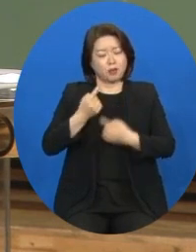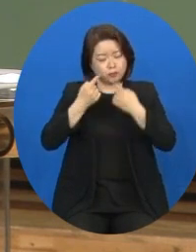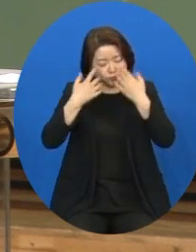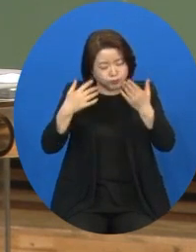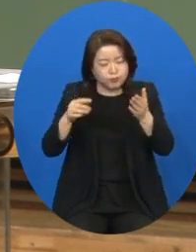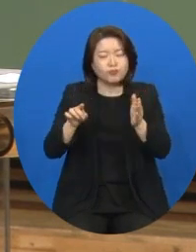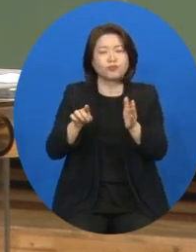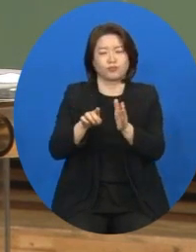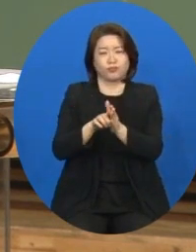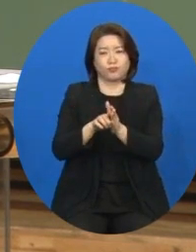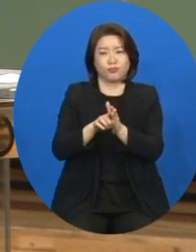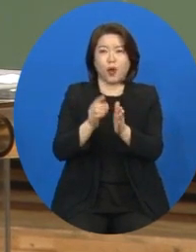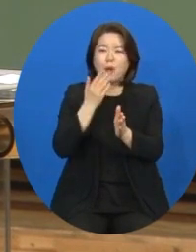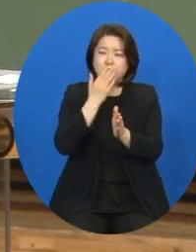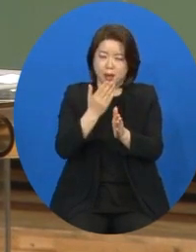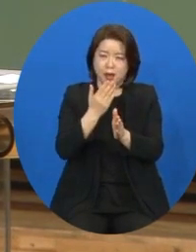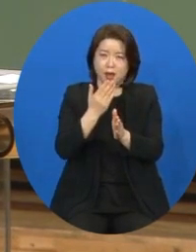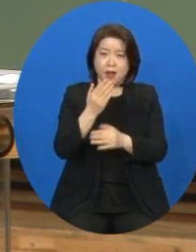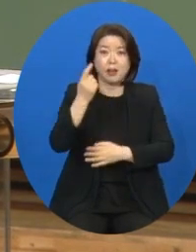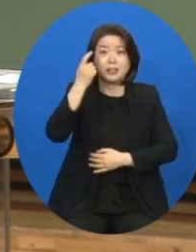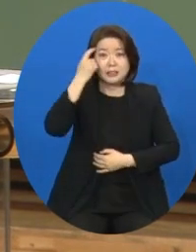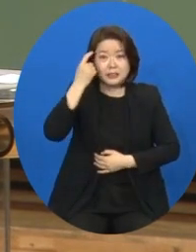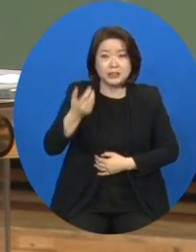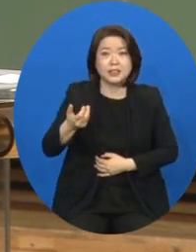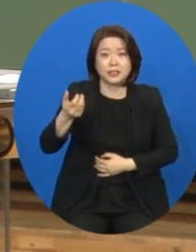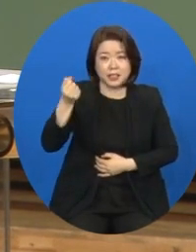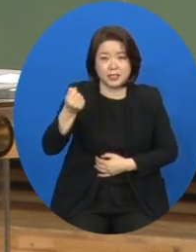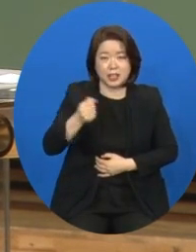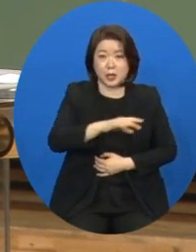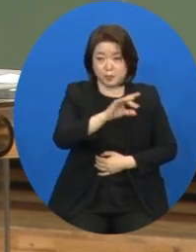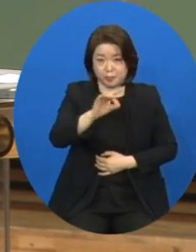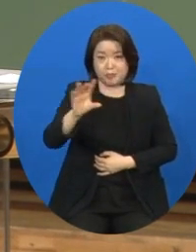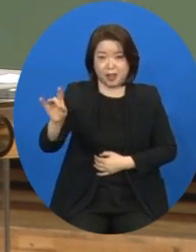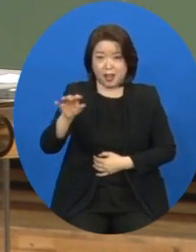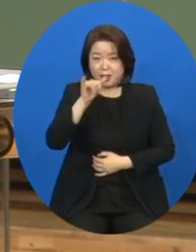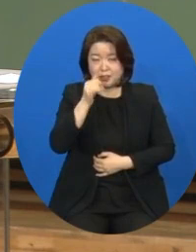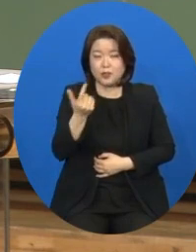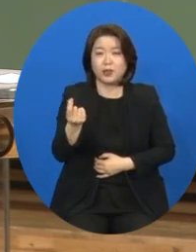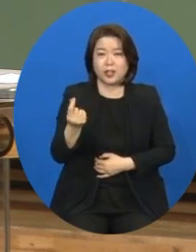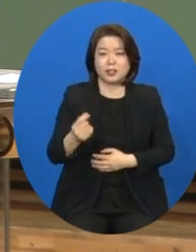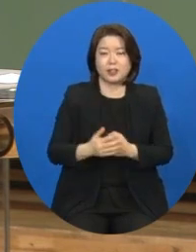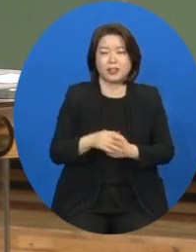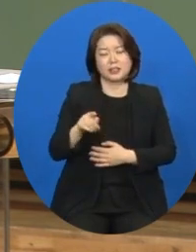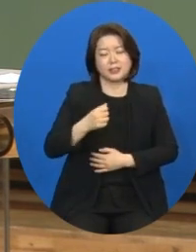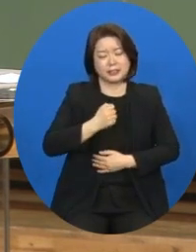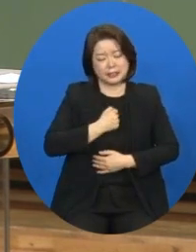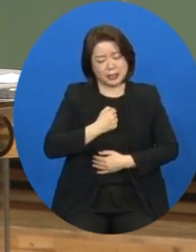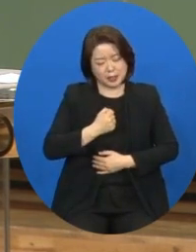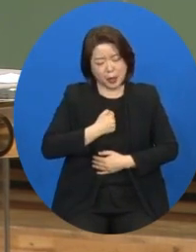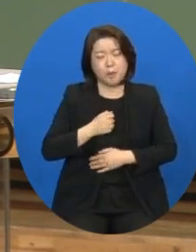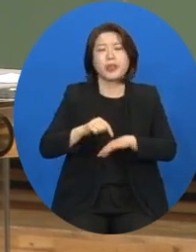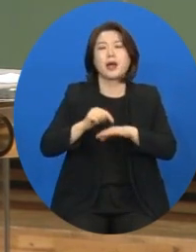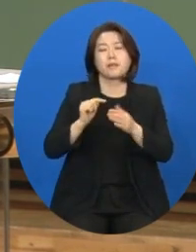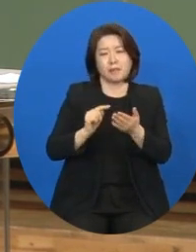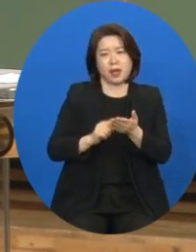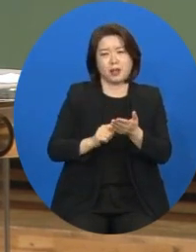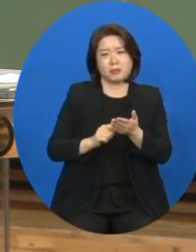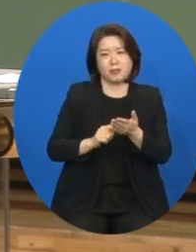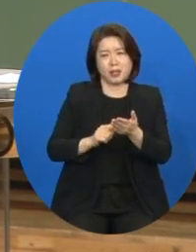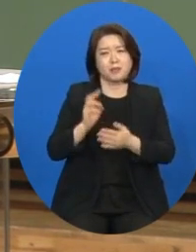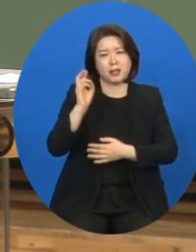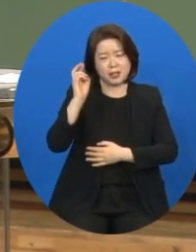분명하게 예수님을 믿을 수 있을 텐데, 그런 생각하시는 분들도 있으십니다. 그 답답한 마음이야